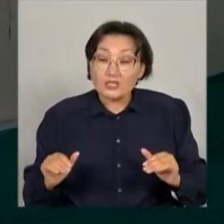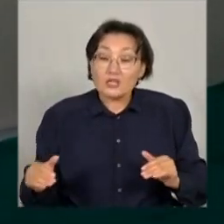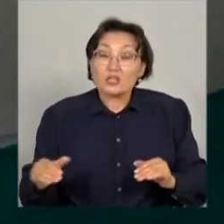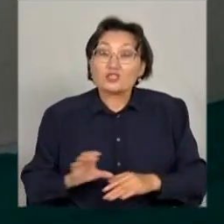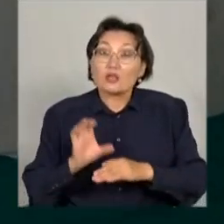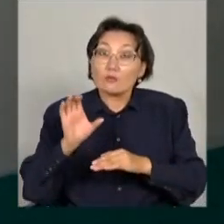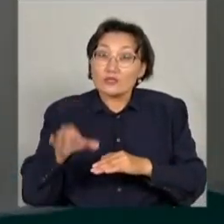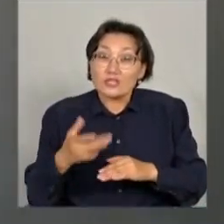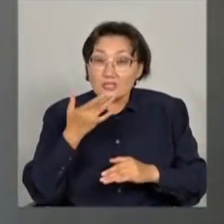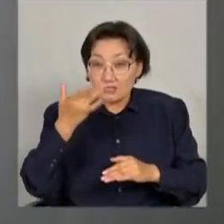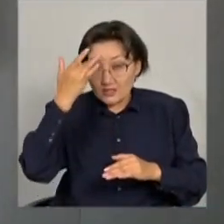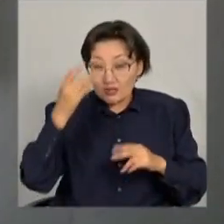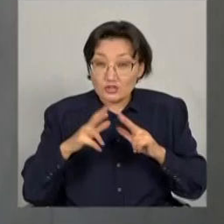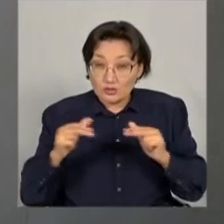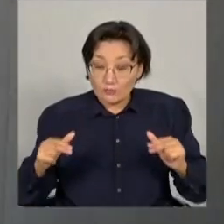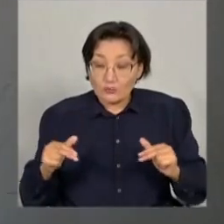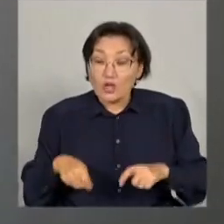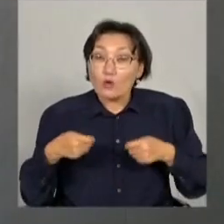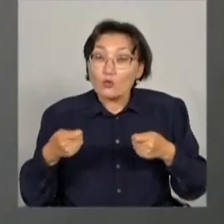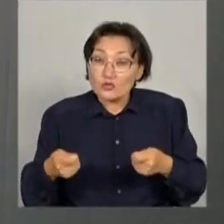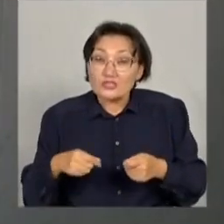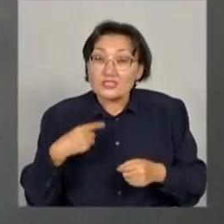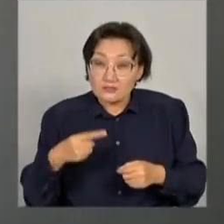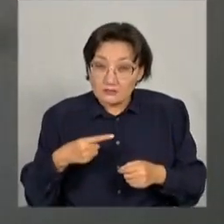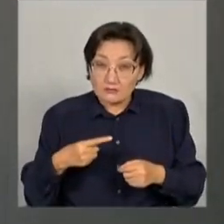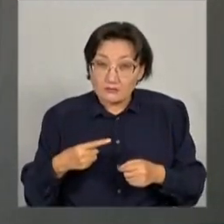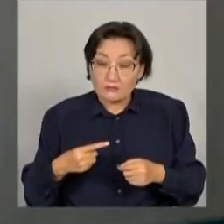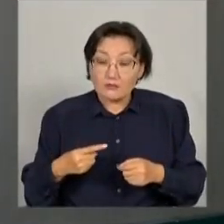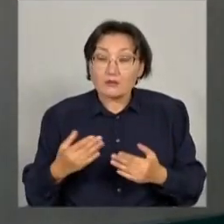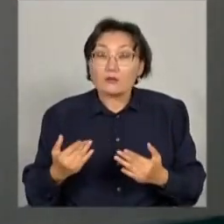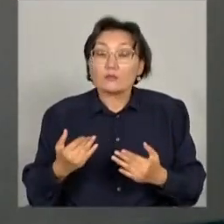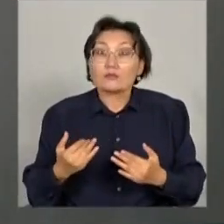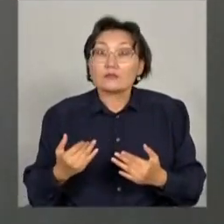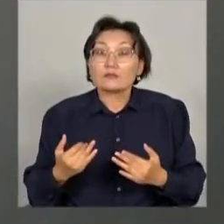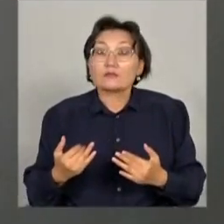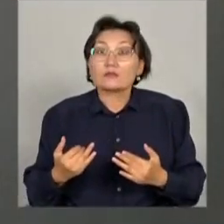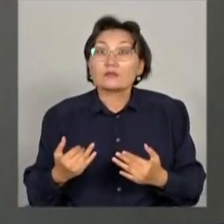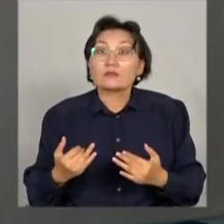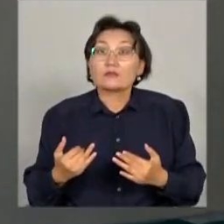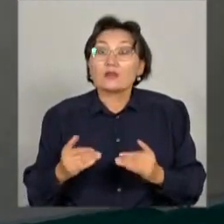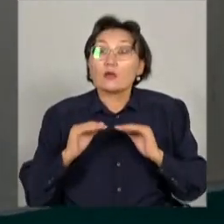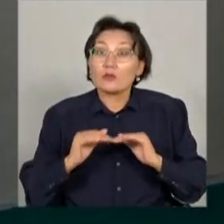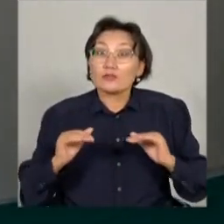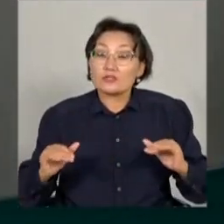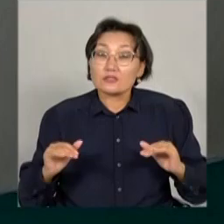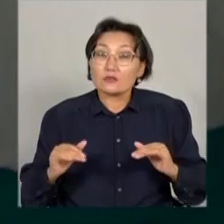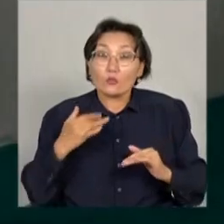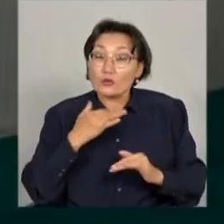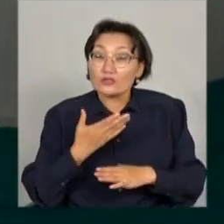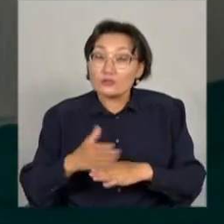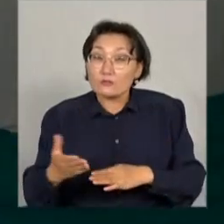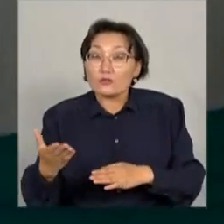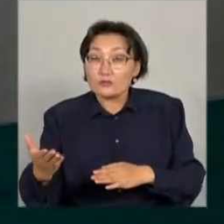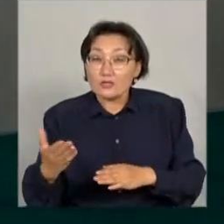әкеліп, жазғы лагерь ретінде өткізген дейді. Санитарлық норма сақталмаған, ал балалардың көп бөлігі